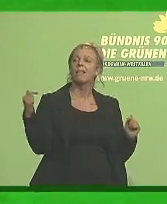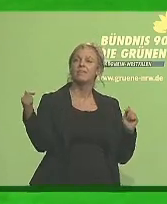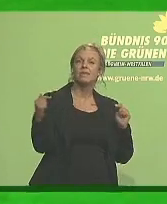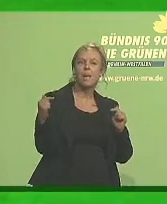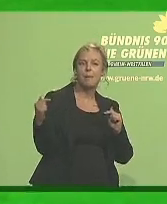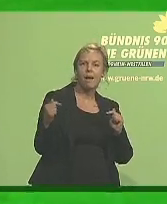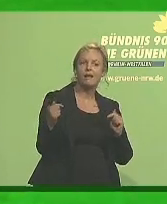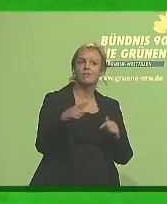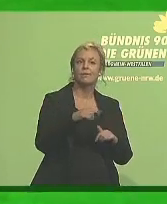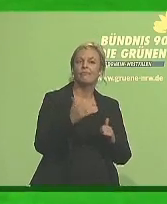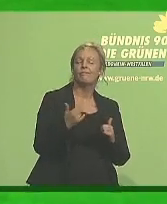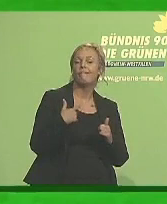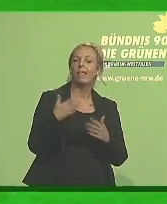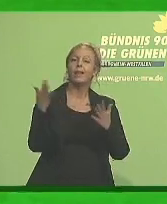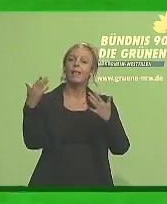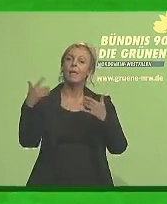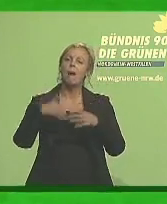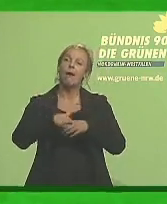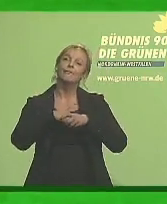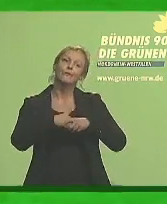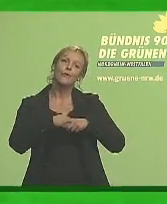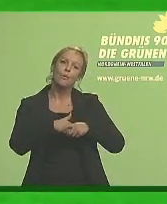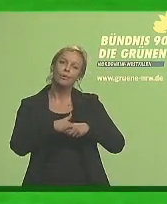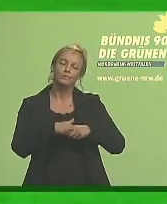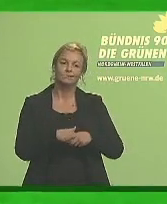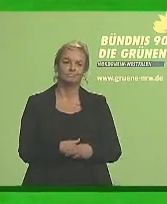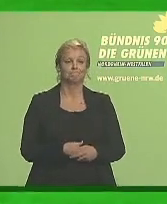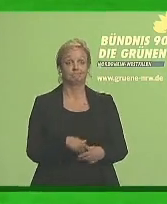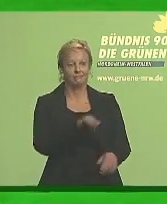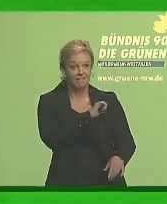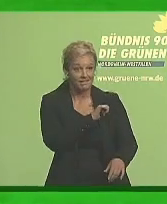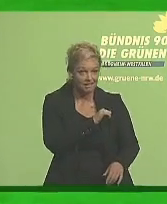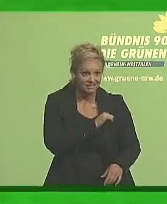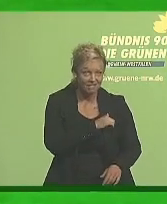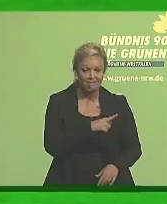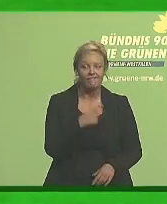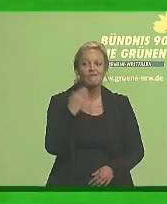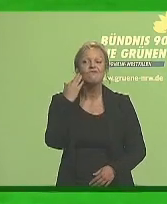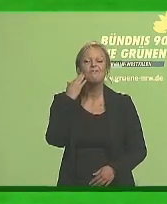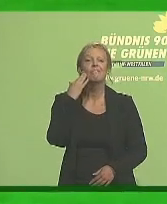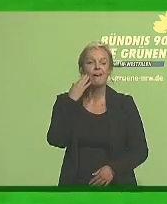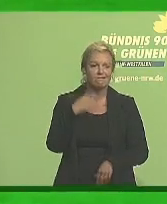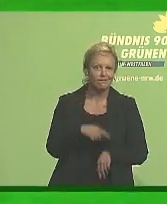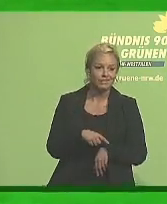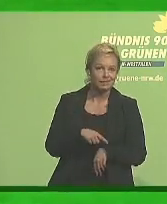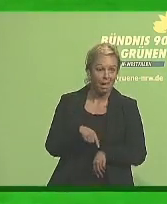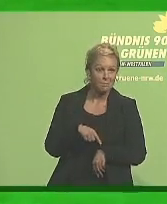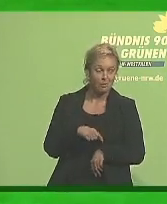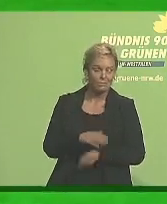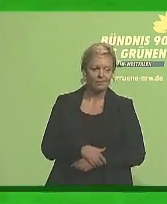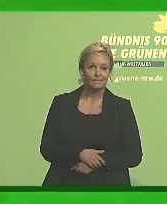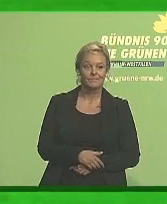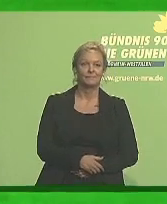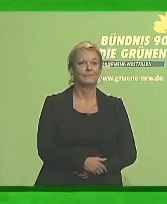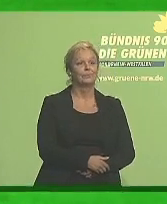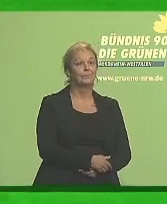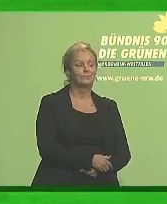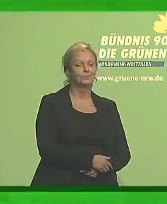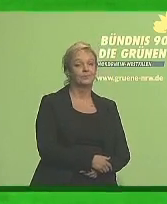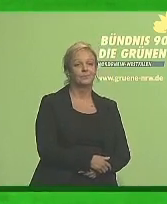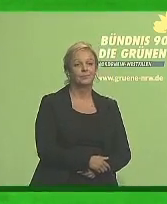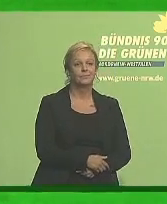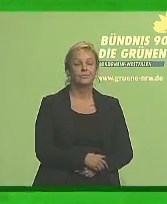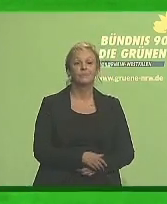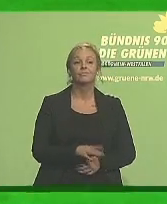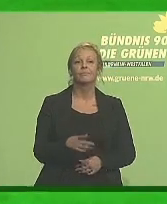zum Klimafreund werden. Interessant ist, wann er zum Klimafreund wird. Er wird zum Klimafreund